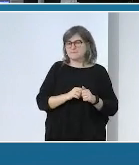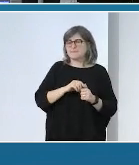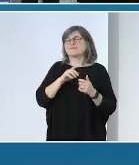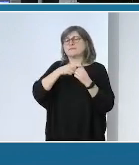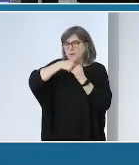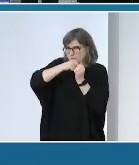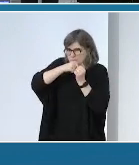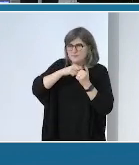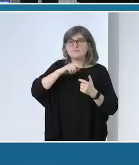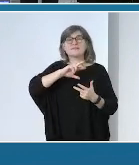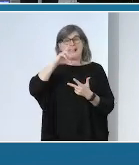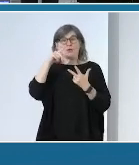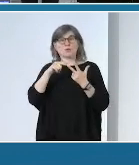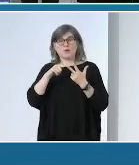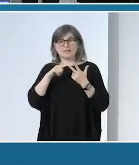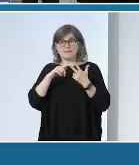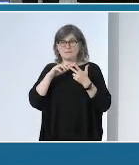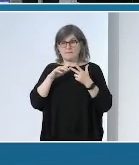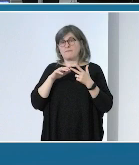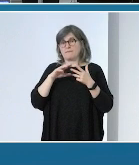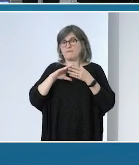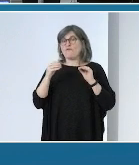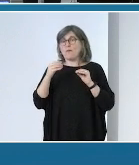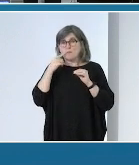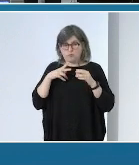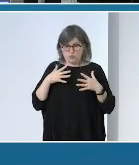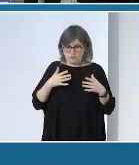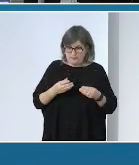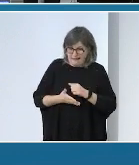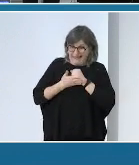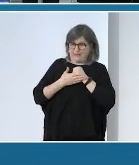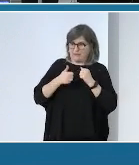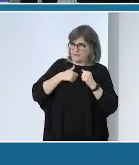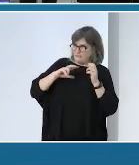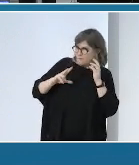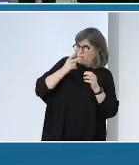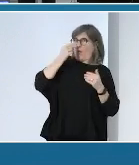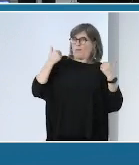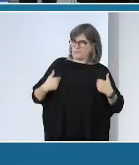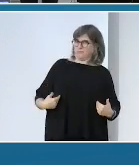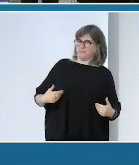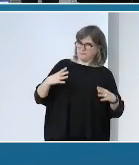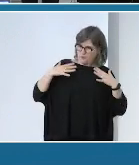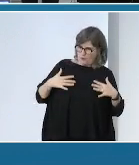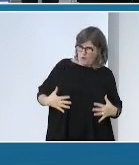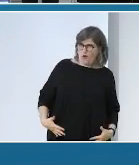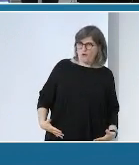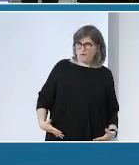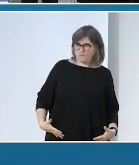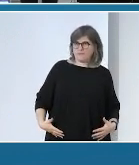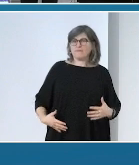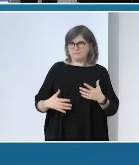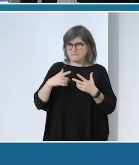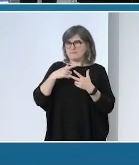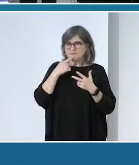de capteur très très important pour assurer justement cette perception de soi. Déjà, on voit le lien